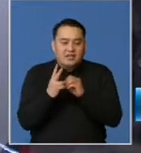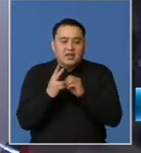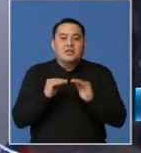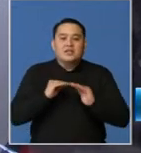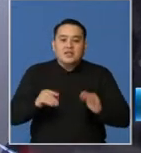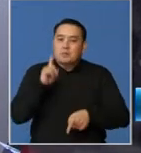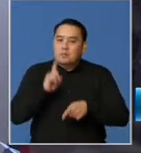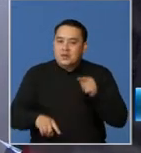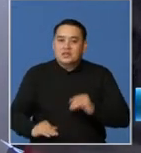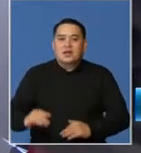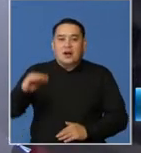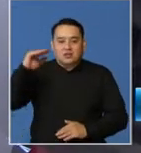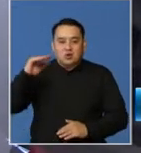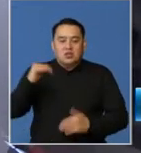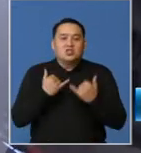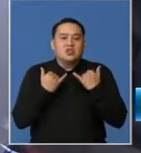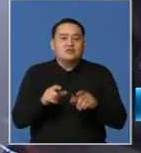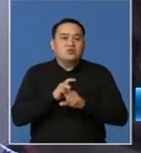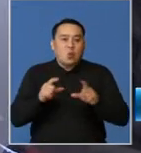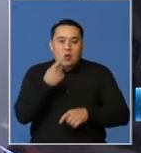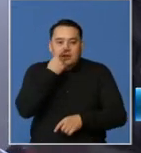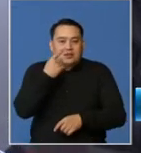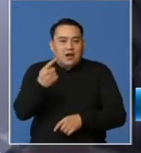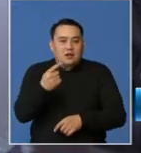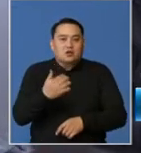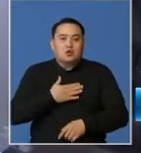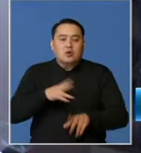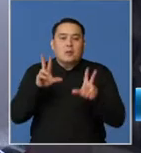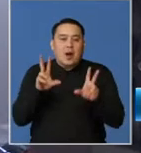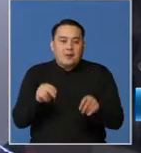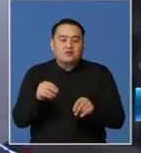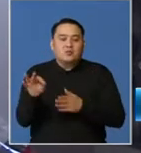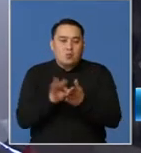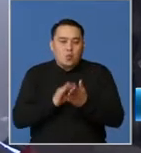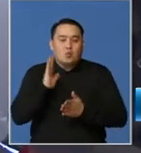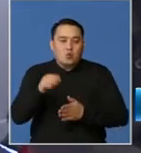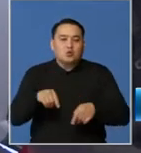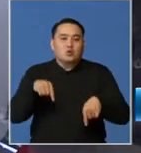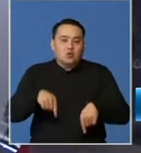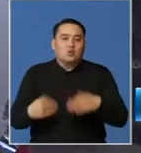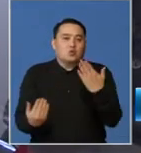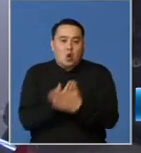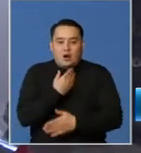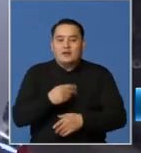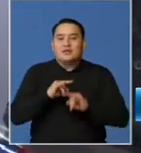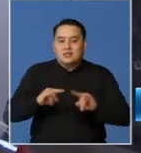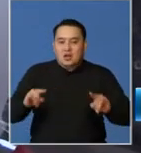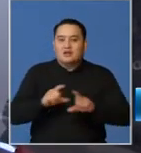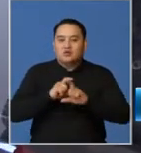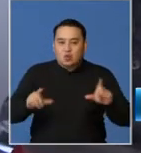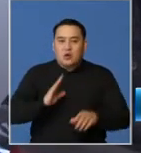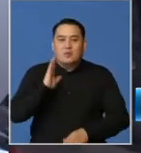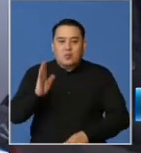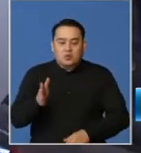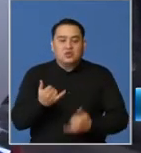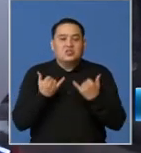Дети быстро растут. Правда, сейчас школа далековато. Но нам обещали, что в скором времени здесь появится и детсад, и школа.